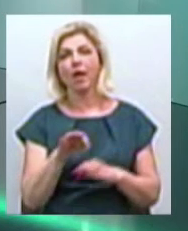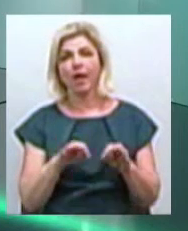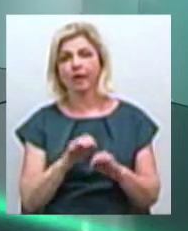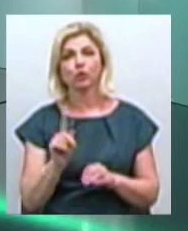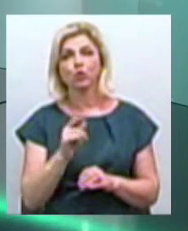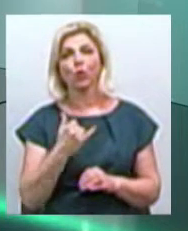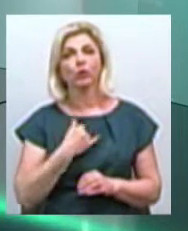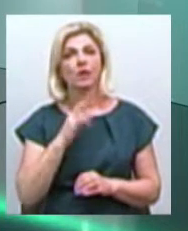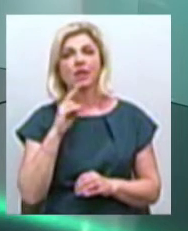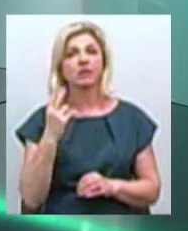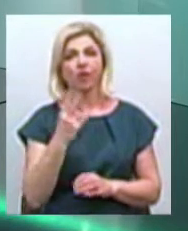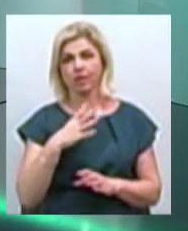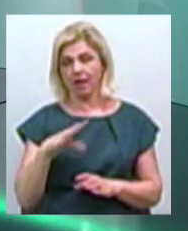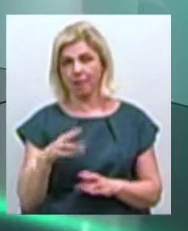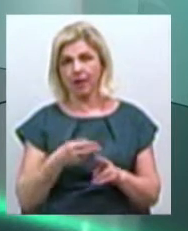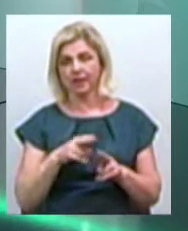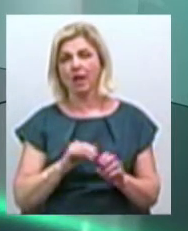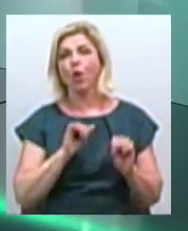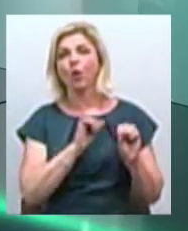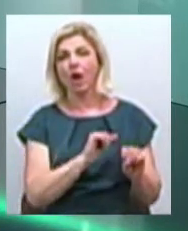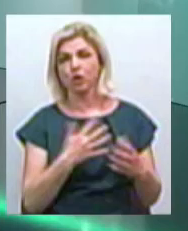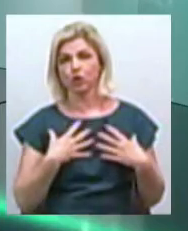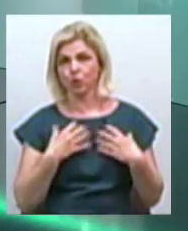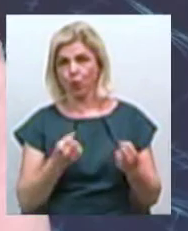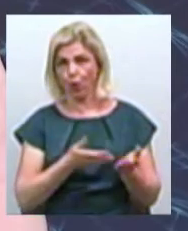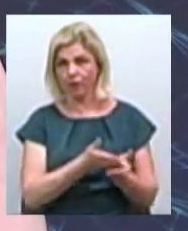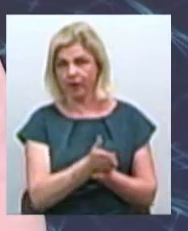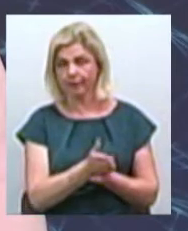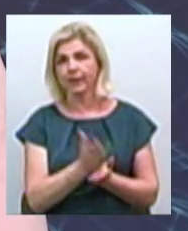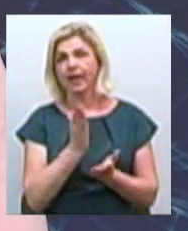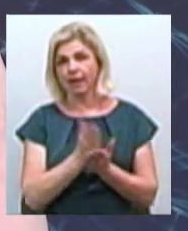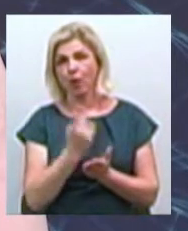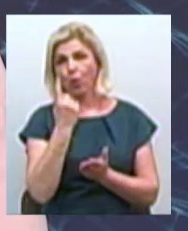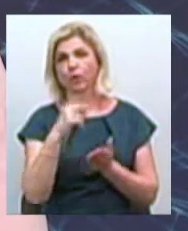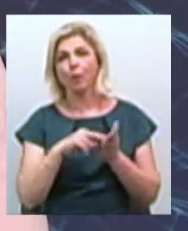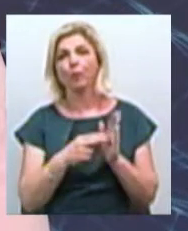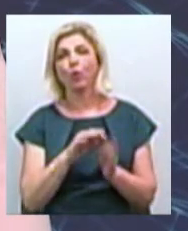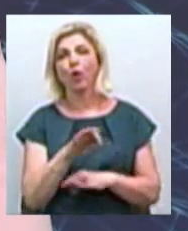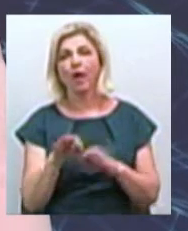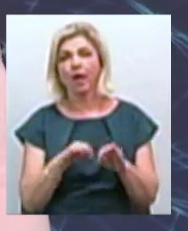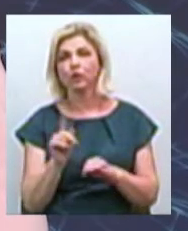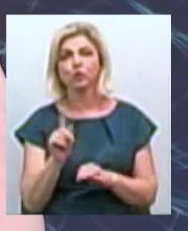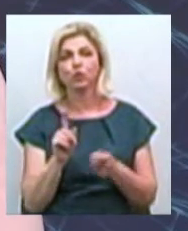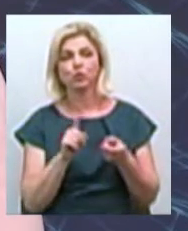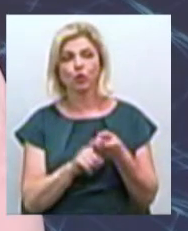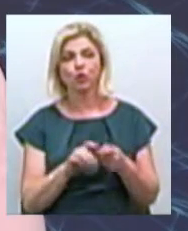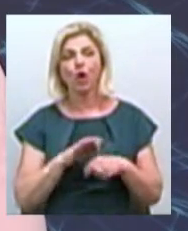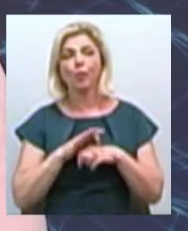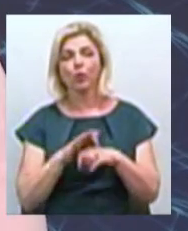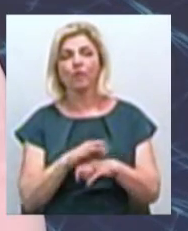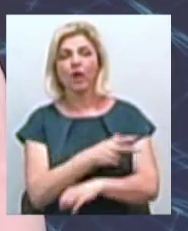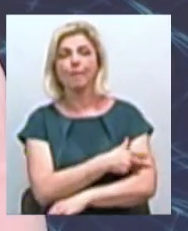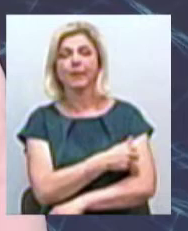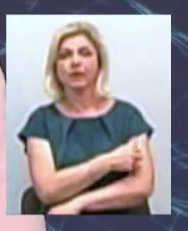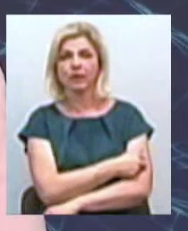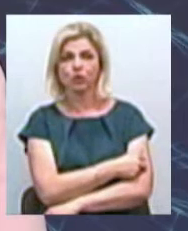не було ще проєктів. Це в сфері охорони здоров'я. Тобто там є один проєкт, що стосується проведення там